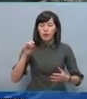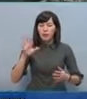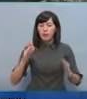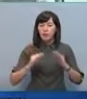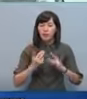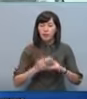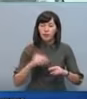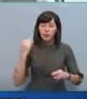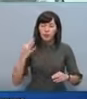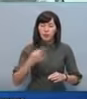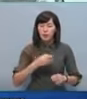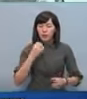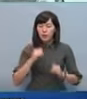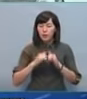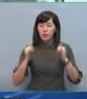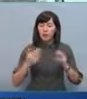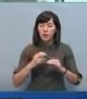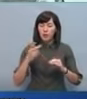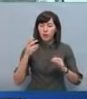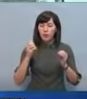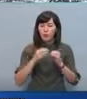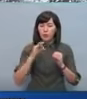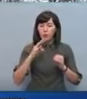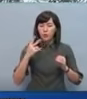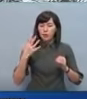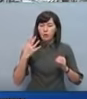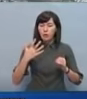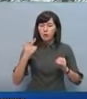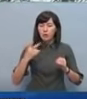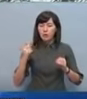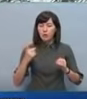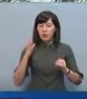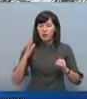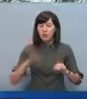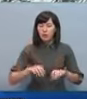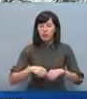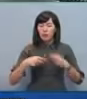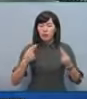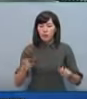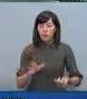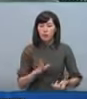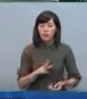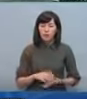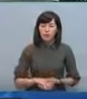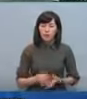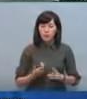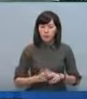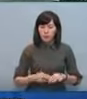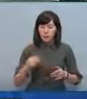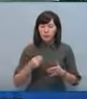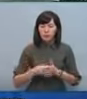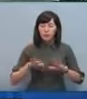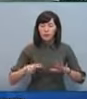Ол Түркістанның гүлдені үшін 10 соттық жермен 2 қабатты үйін алғашқылардың бірі болып, бұзуға келісімін берген. Өйткені киелі